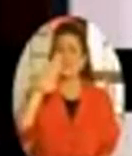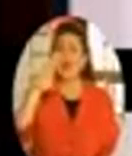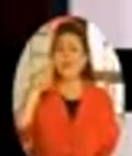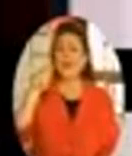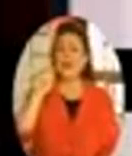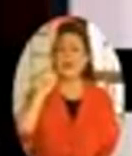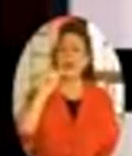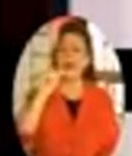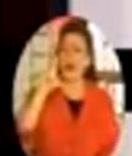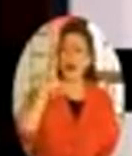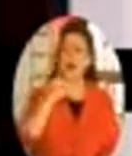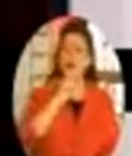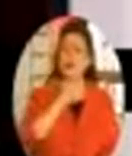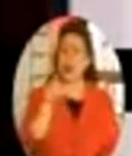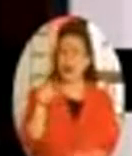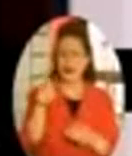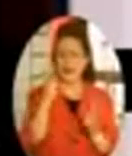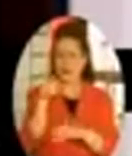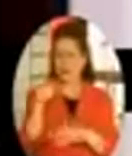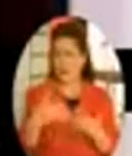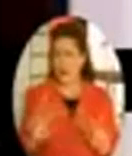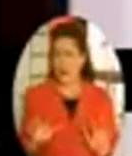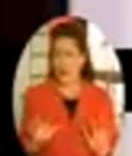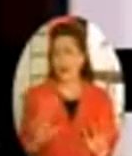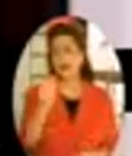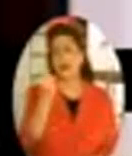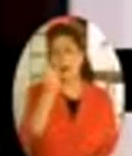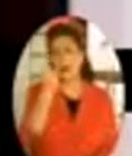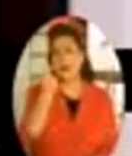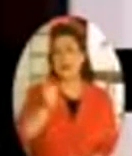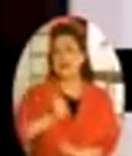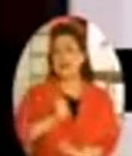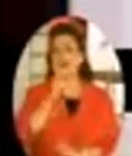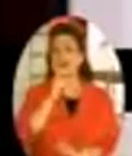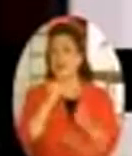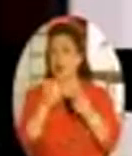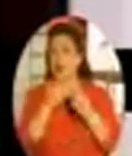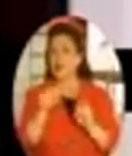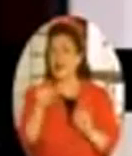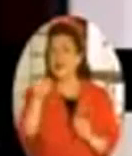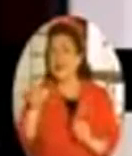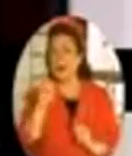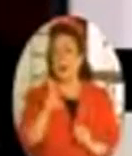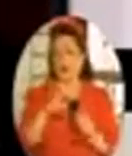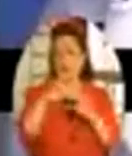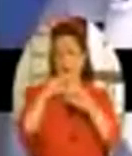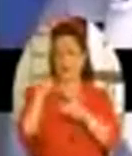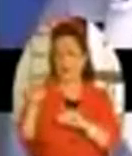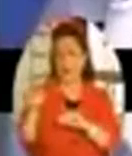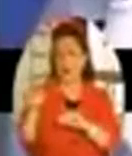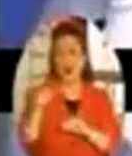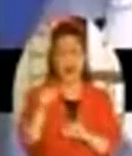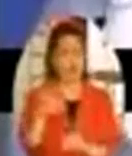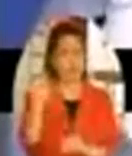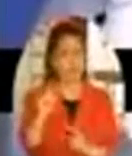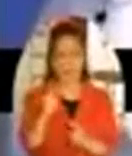א-נוסרה. הדבר היחיד הוא מה שנקרא צבא סוריה החופשית, אנשים שאיתם אפשר עוד איכשהו לדבר, אבל זה היה רע, זה